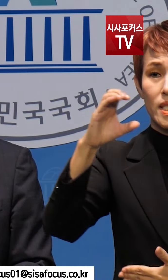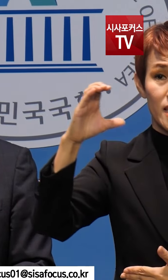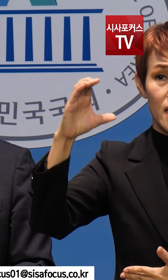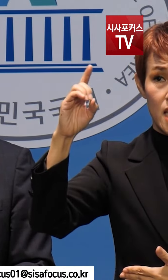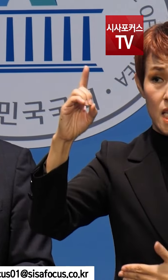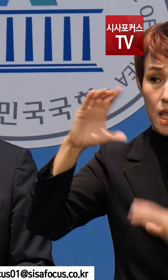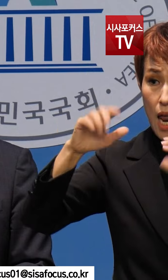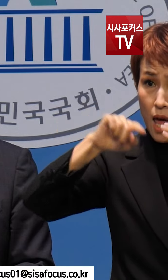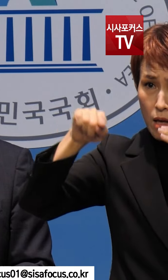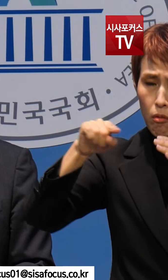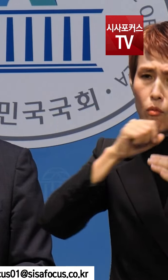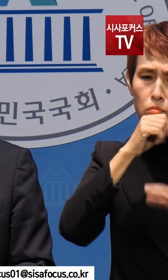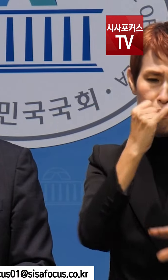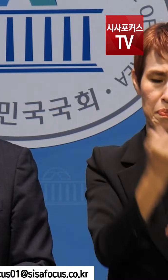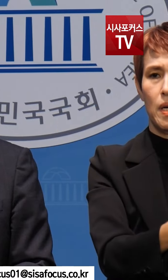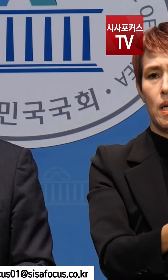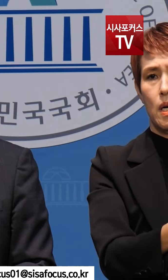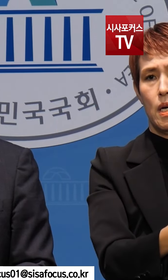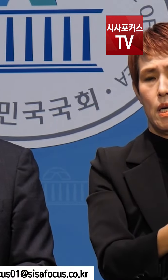중